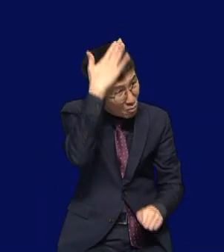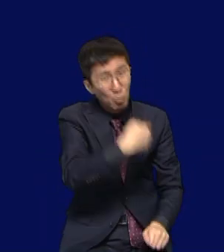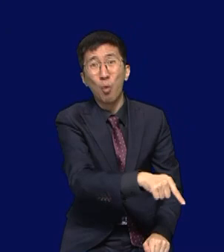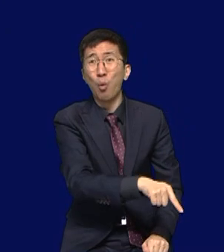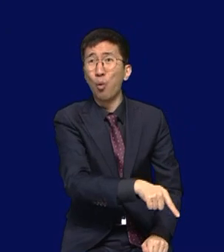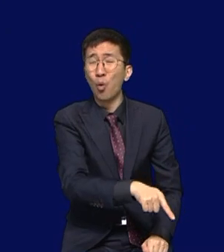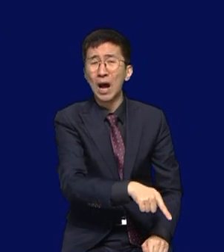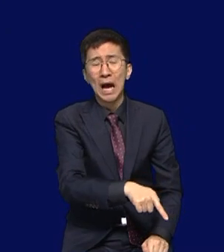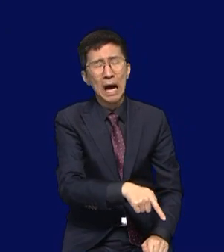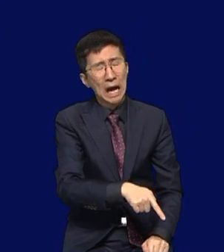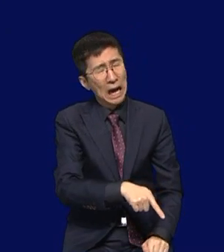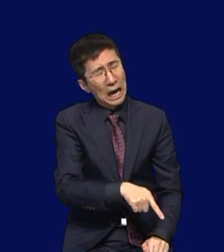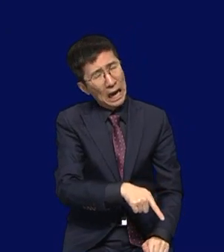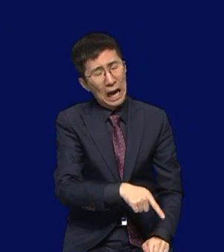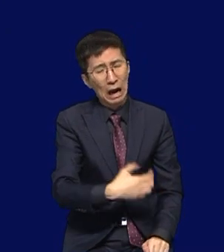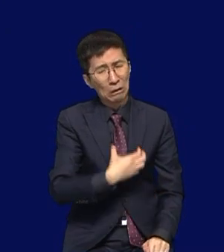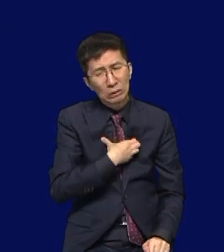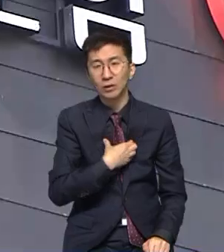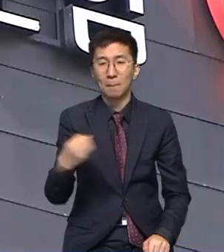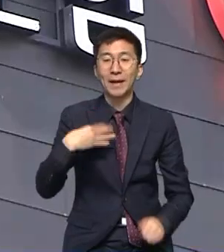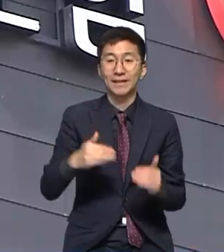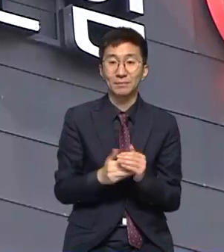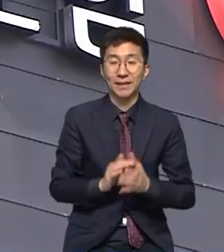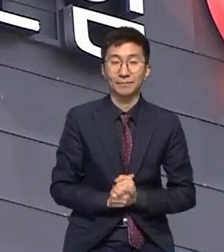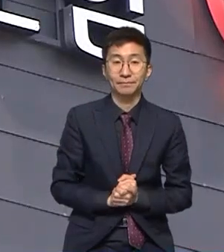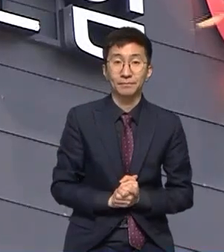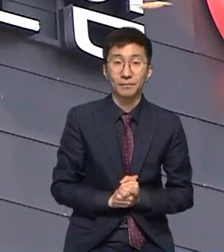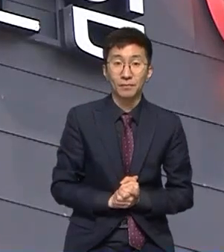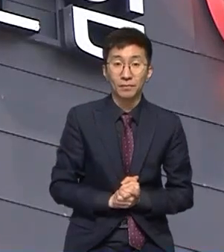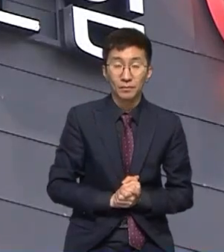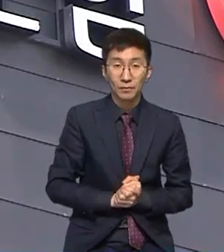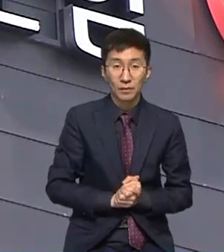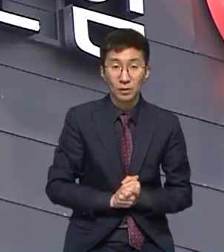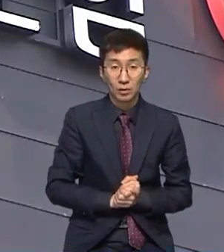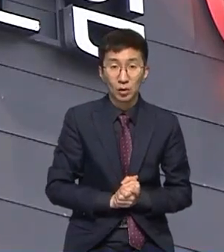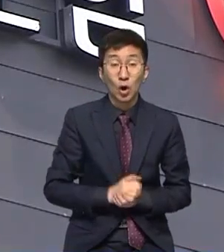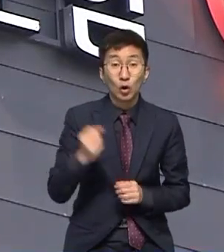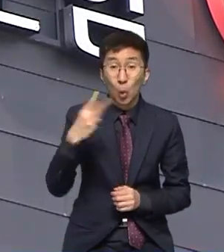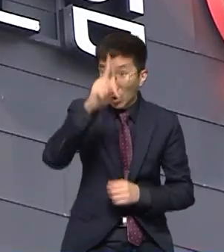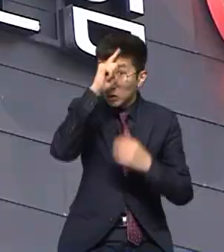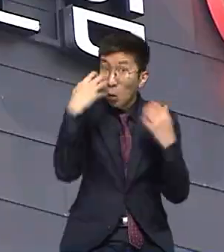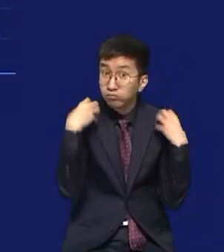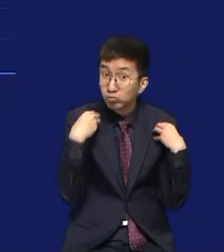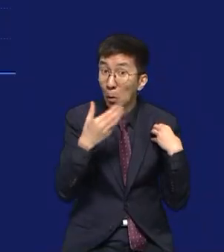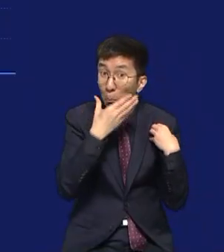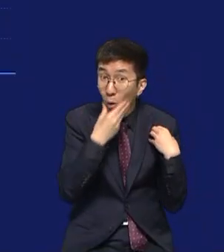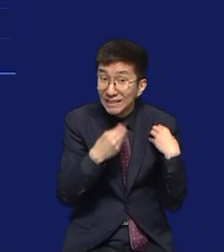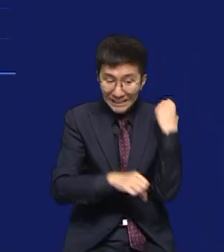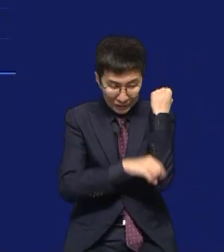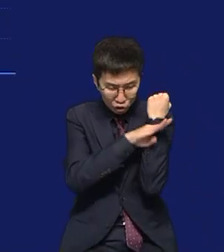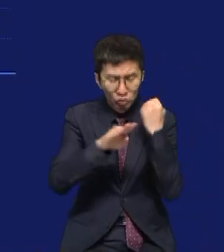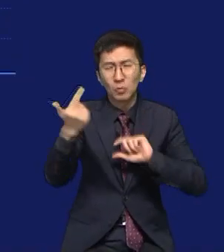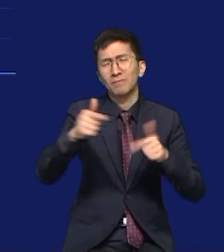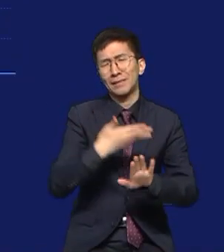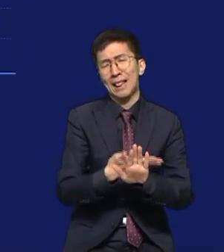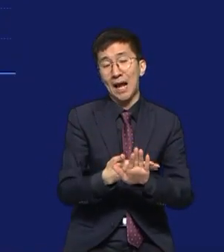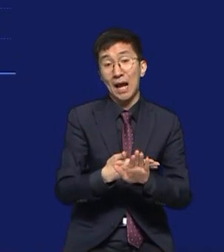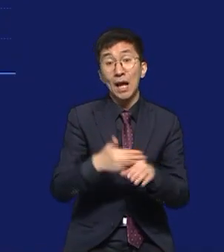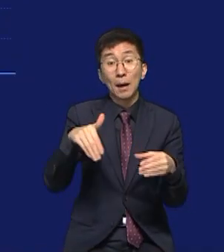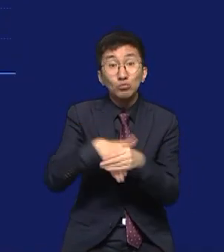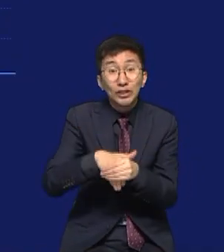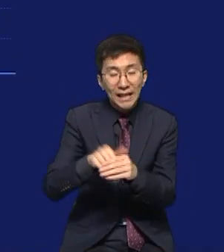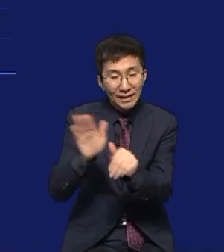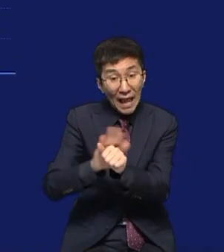수 있을지 의문이라고 우려했습니다. 기존 정부 복지 기조와도 상충합니다. 문재인 케어로 불리는